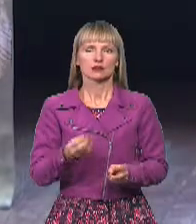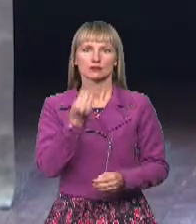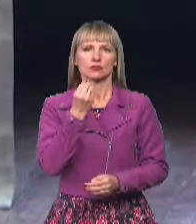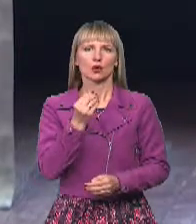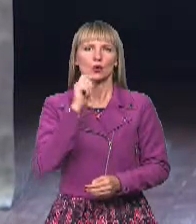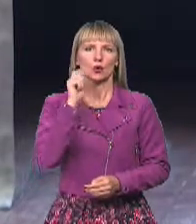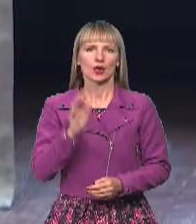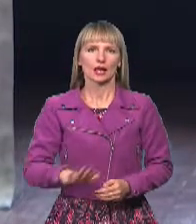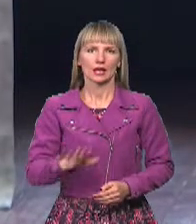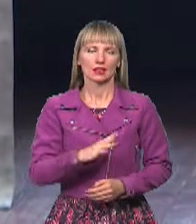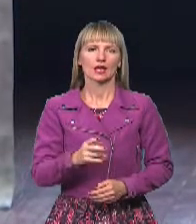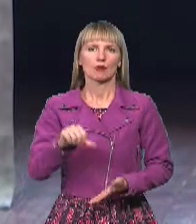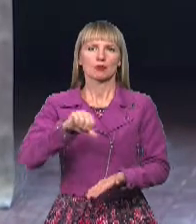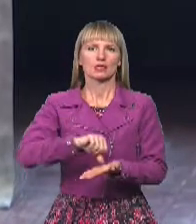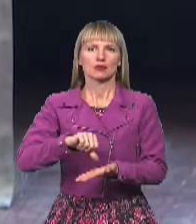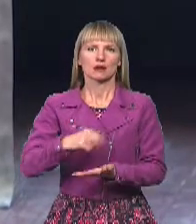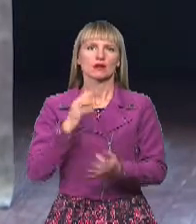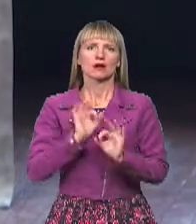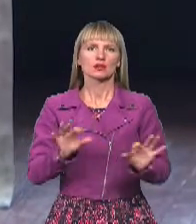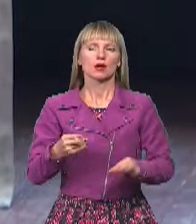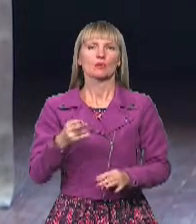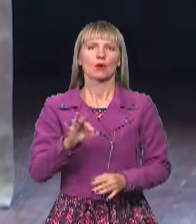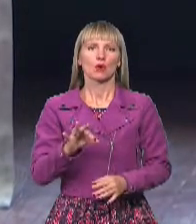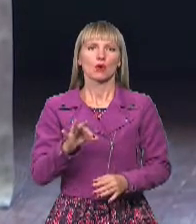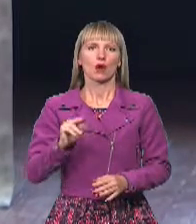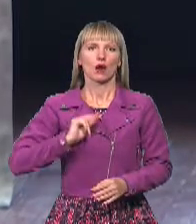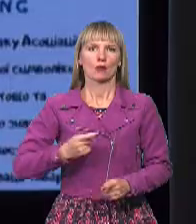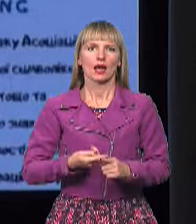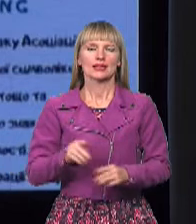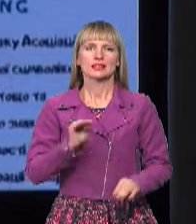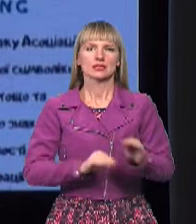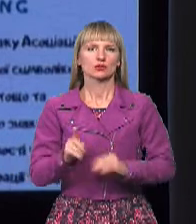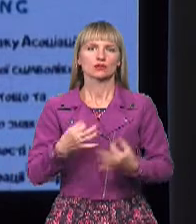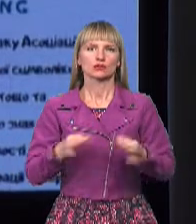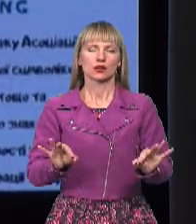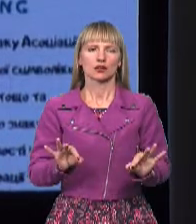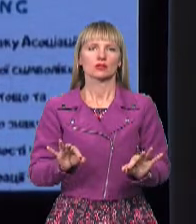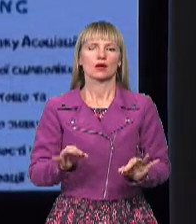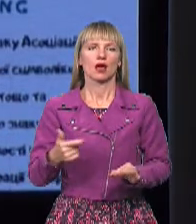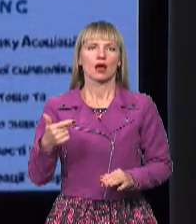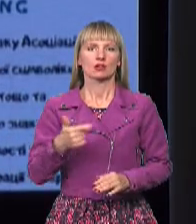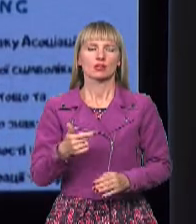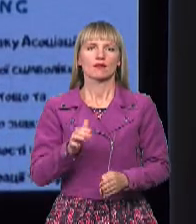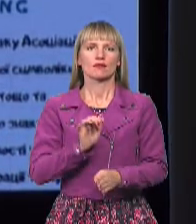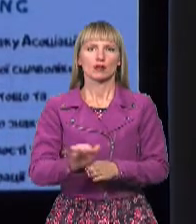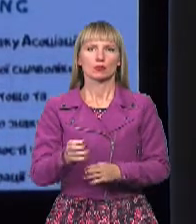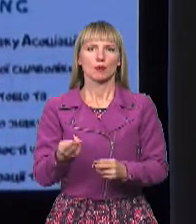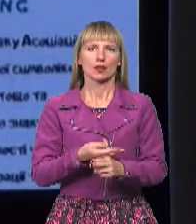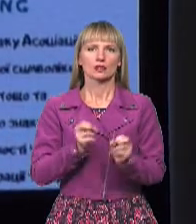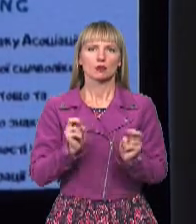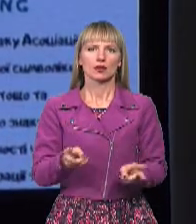представникам галузі харчування розповідали про принципи дії системи, що дозволяє гарантувати виробництво безпечної продукції.